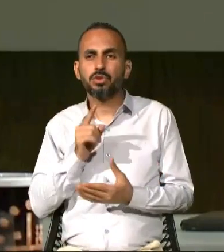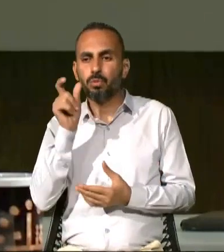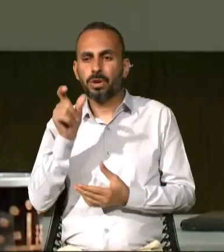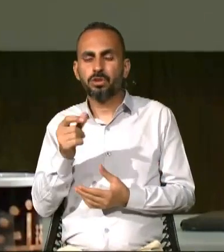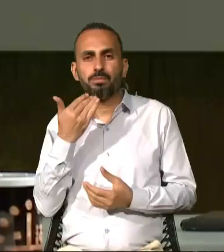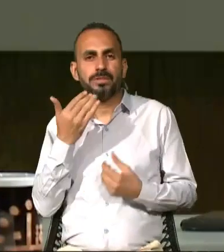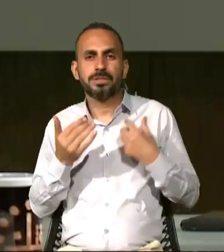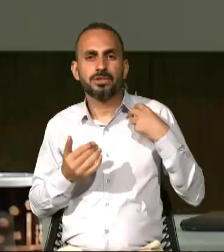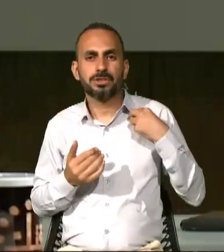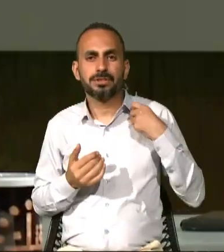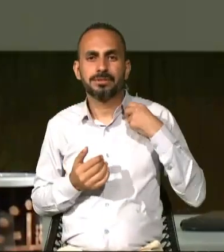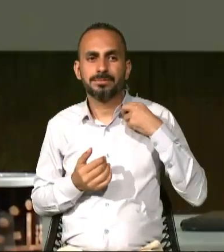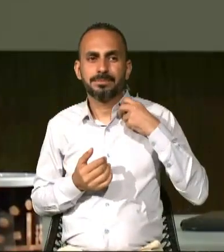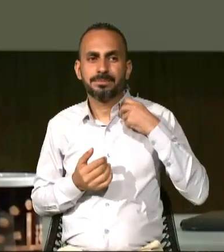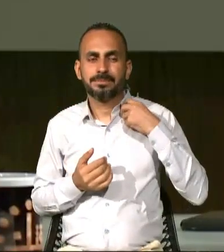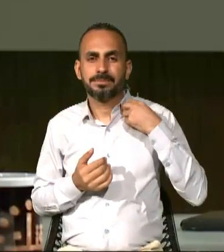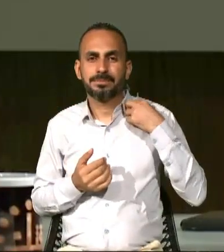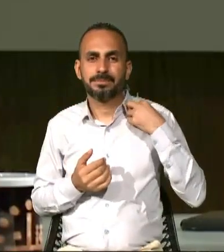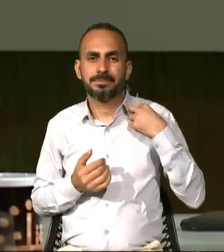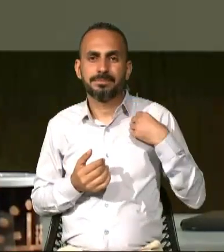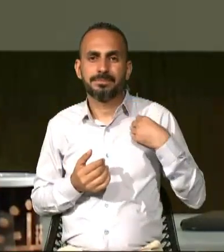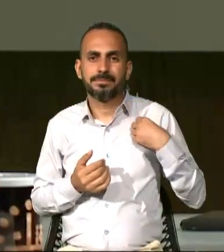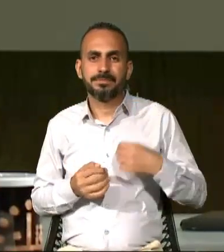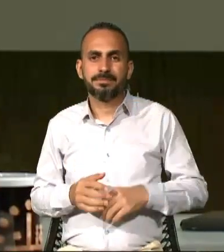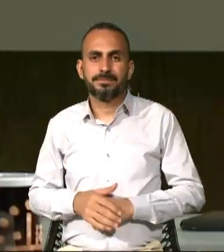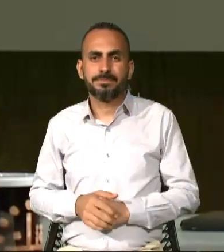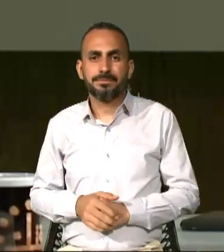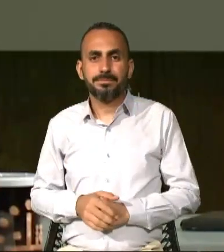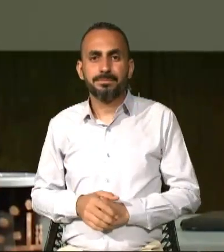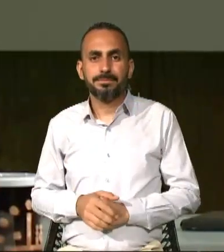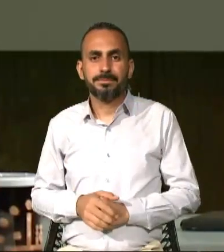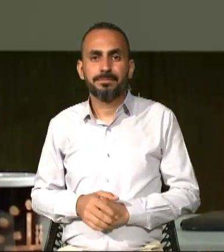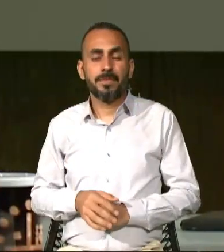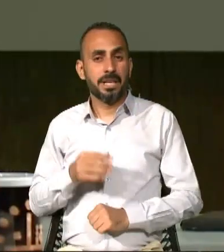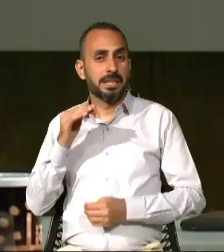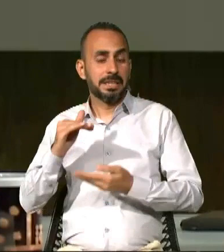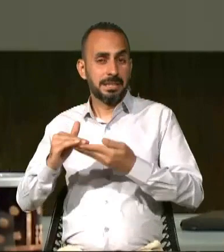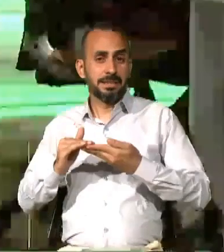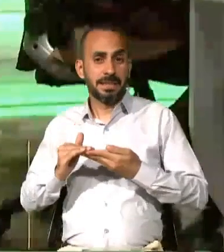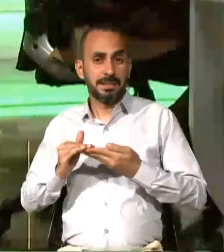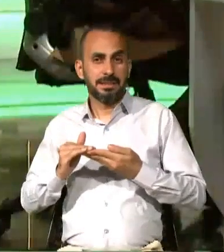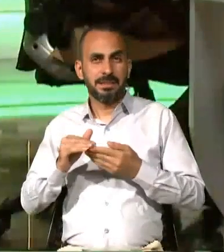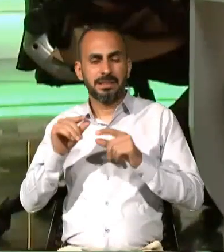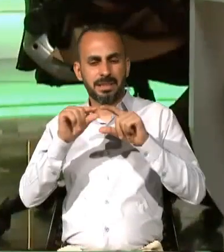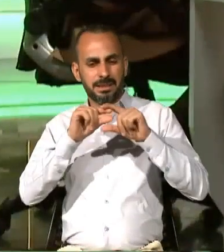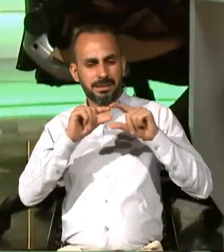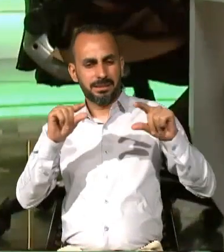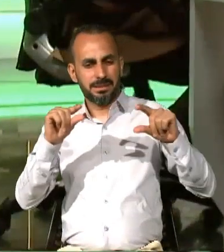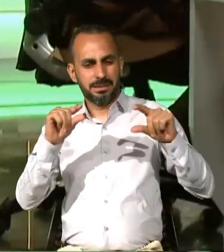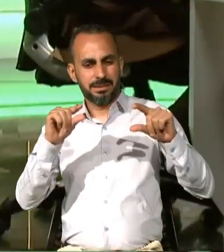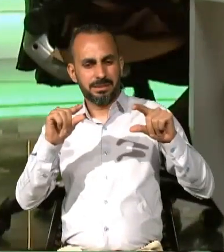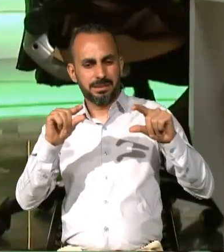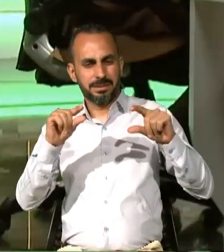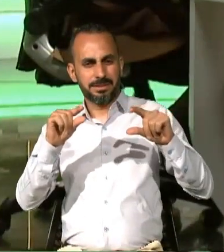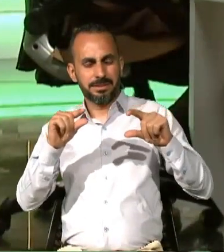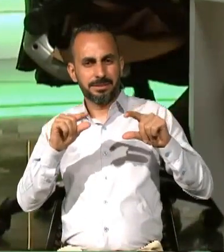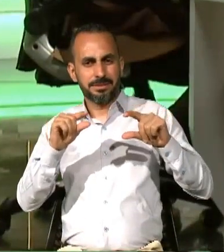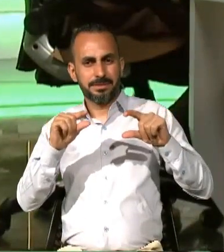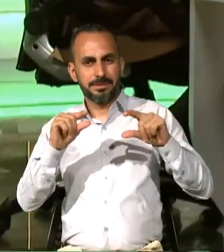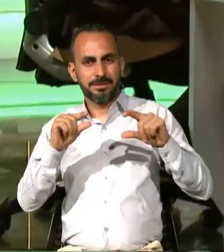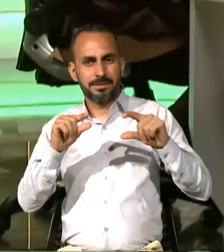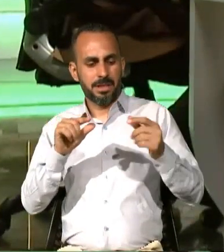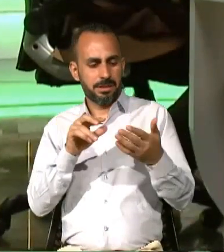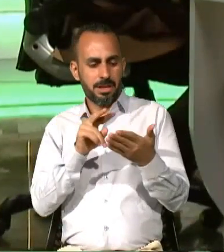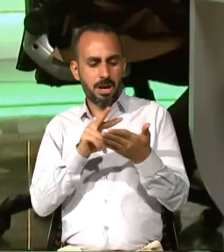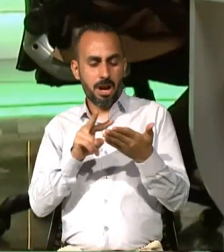ازاي؟ فاللي دفعني حاجه هقراها. يعني اللي زقني للحكايه دي